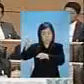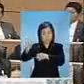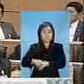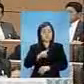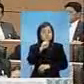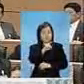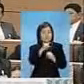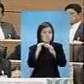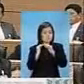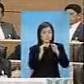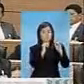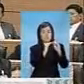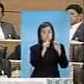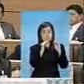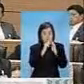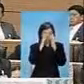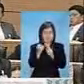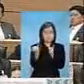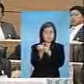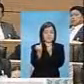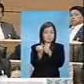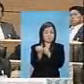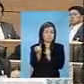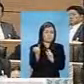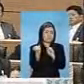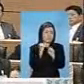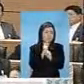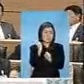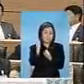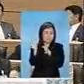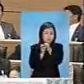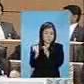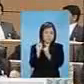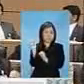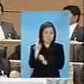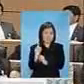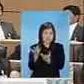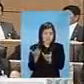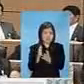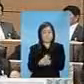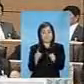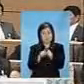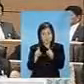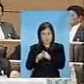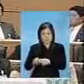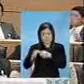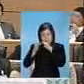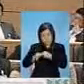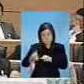ธิของผู้ถูกกล่าวหาล่ะครับอยู่ตรงไหนคดีแบบนี้ท่านประธานครับศาลยังไม่ต้องตัดสิน